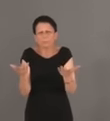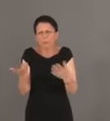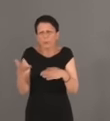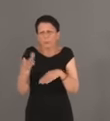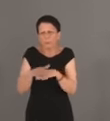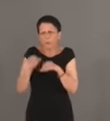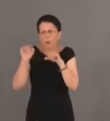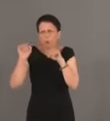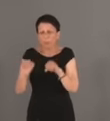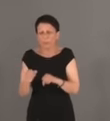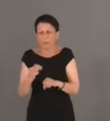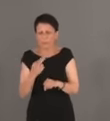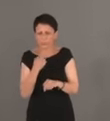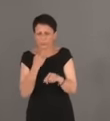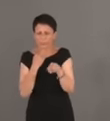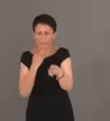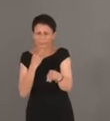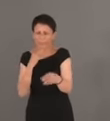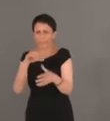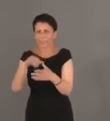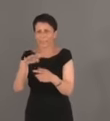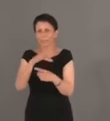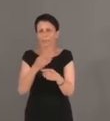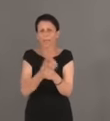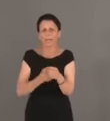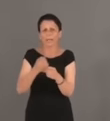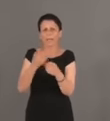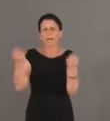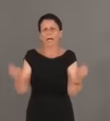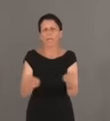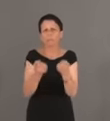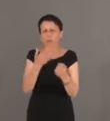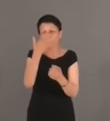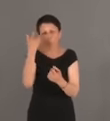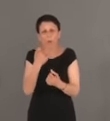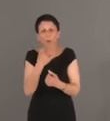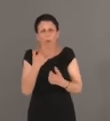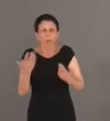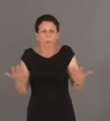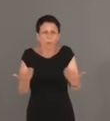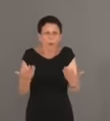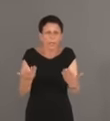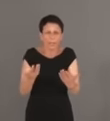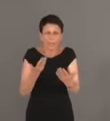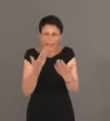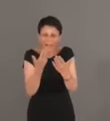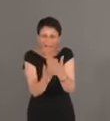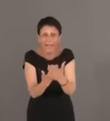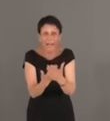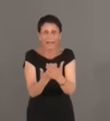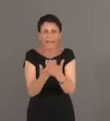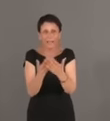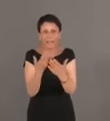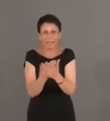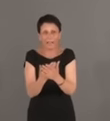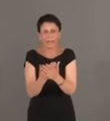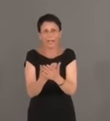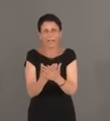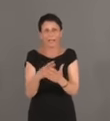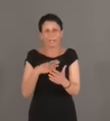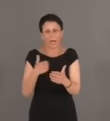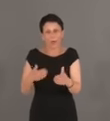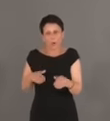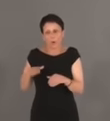susceptible de vous servir de ce site pour créer une animation, créer je ne sais trop quoi. Donc là aussi, on a franchi quand même une